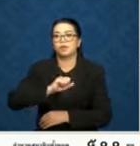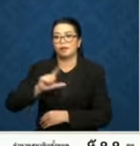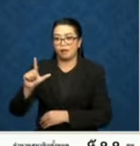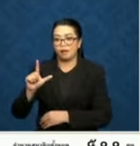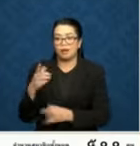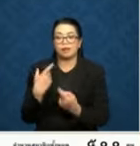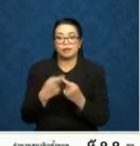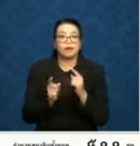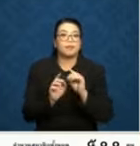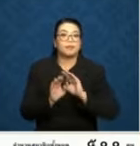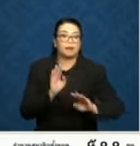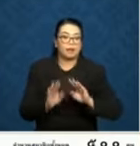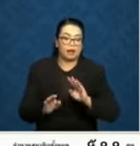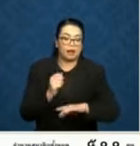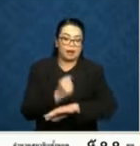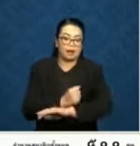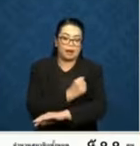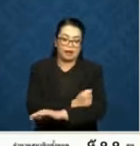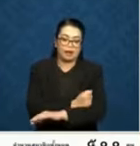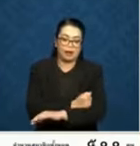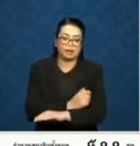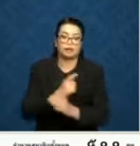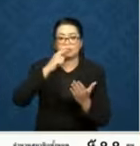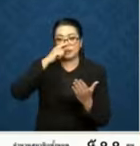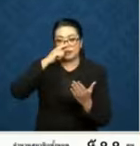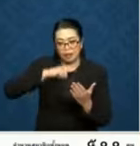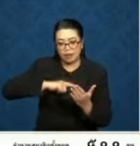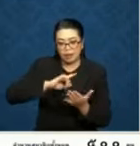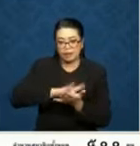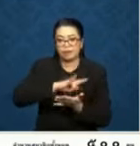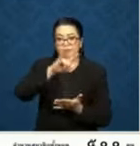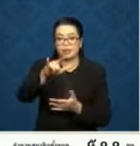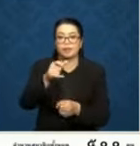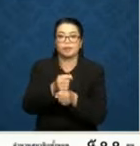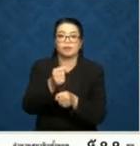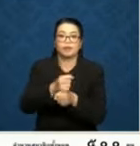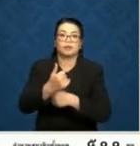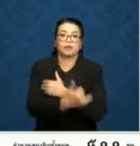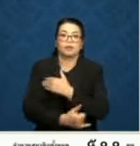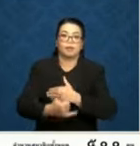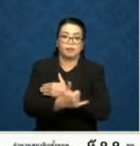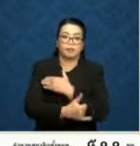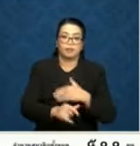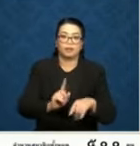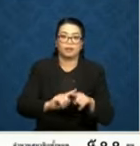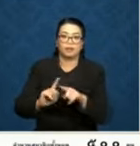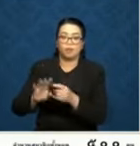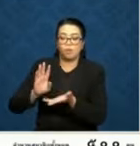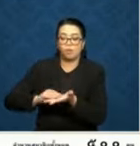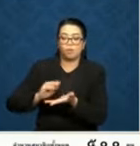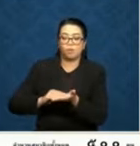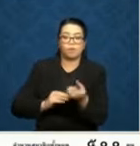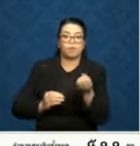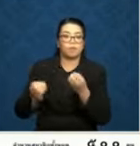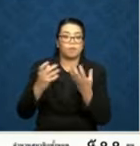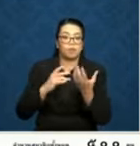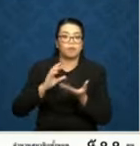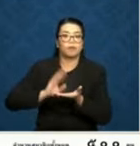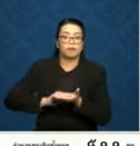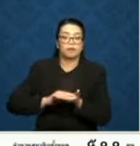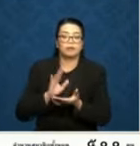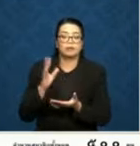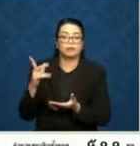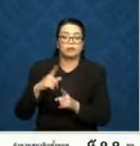่โดยประมาณแรงงานของประเทศไท้เราที่ไปทำงานierungโประณแงานของประ